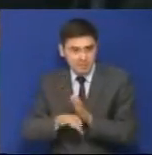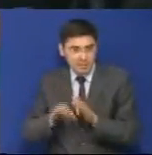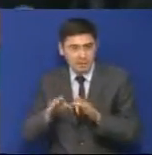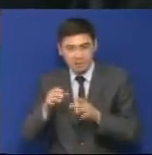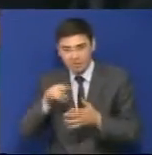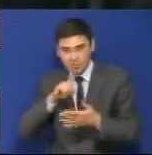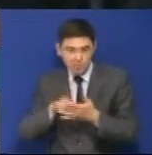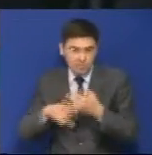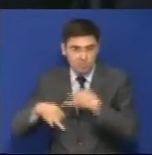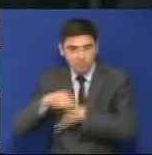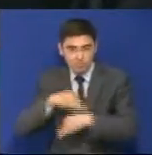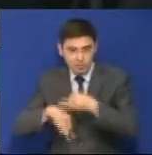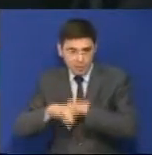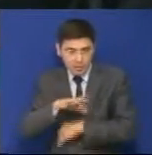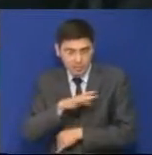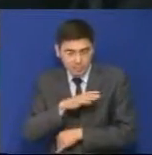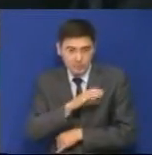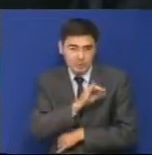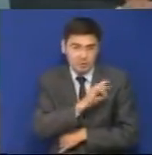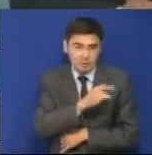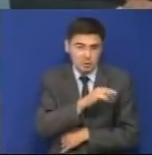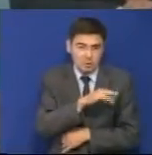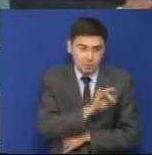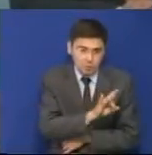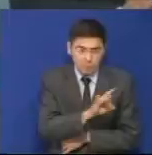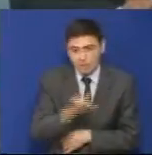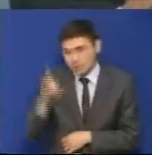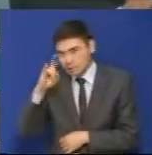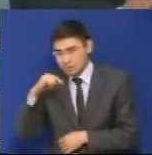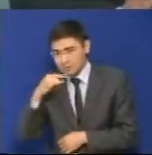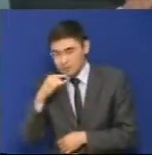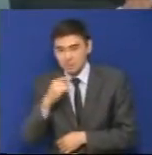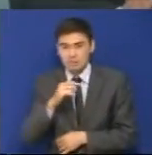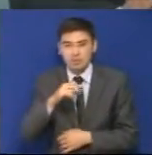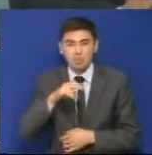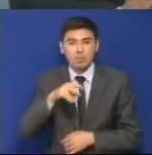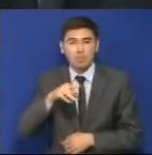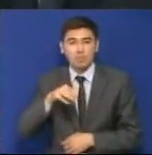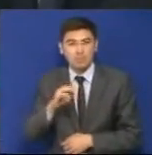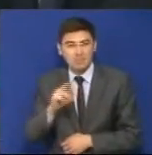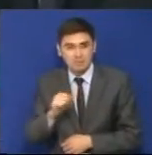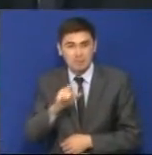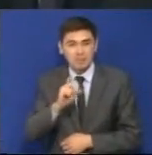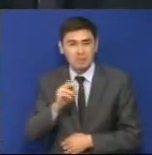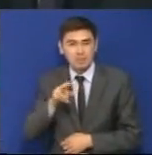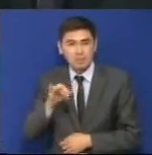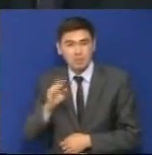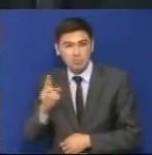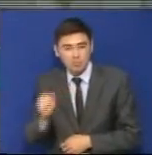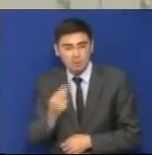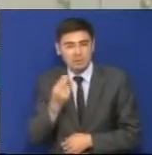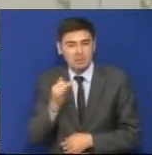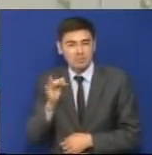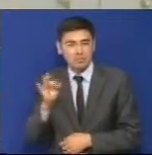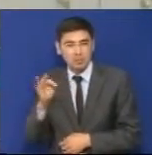министрді қабылдады. Тараптар екі ел арасында саяси, сауда, экономикалық цифрландыру салаларындағы әріптестікті